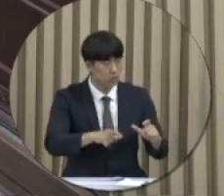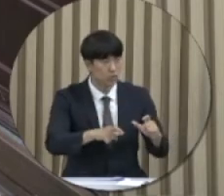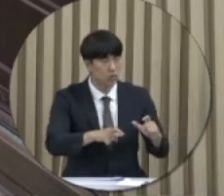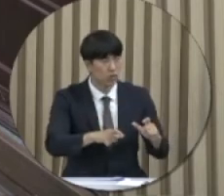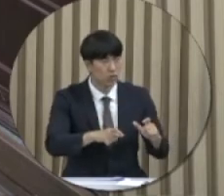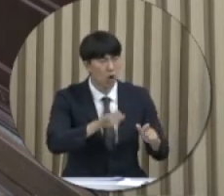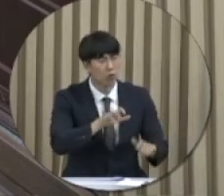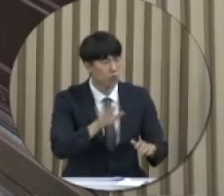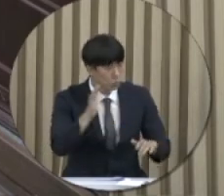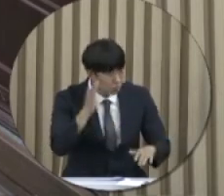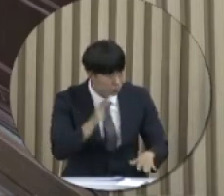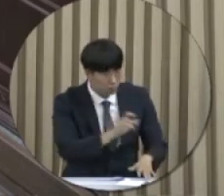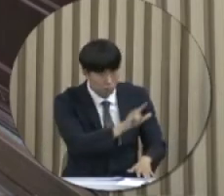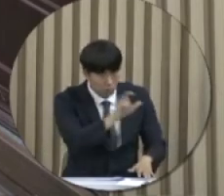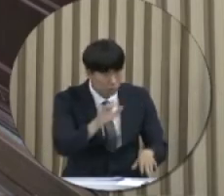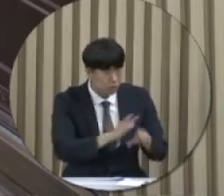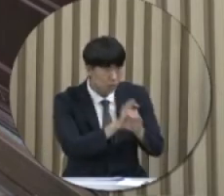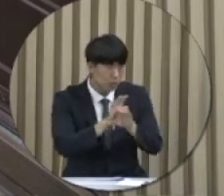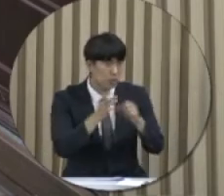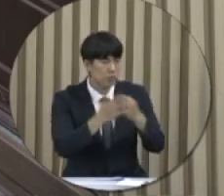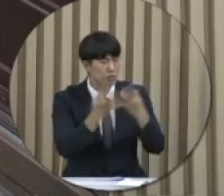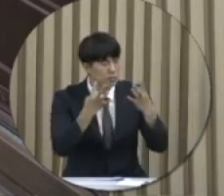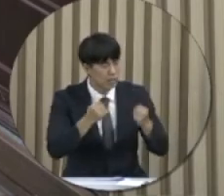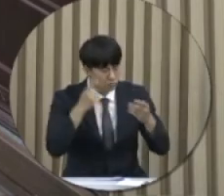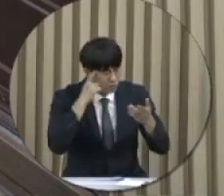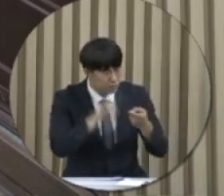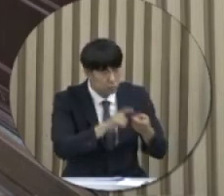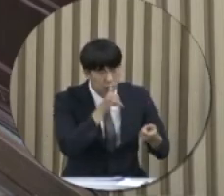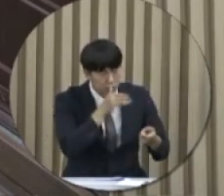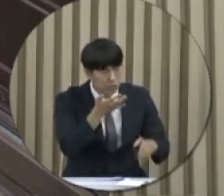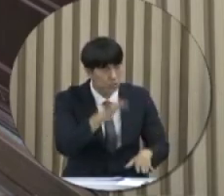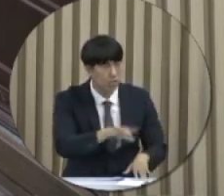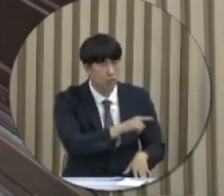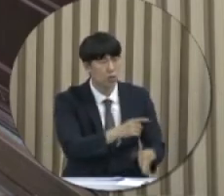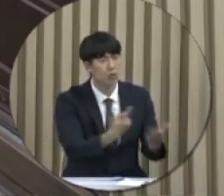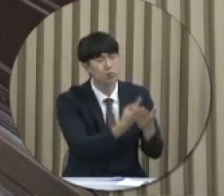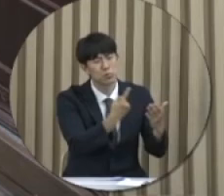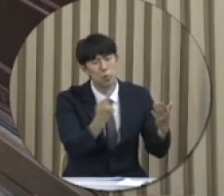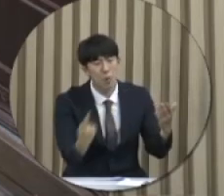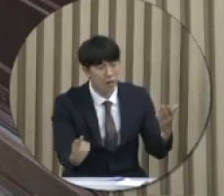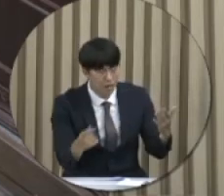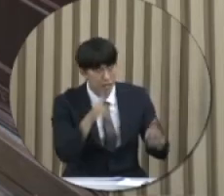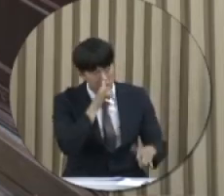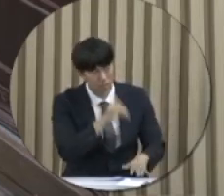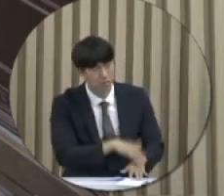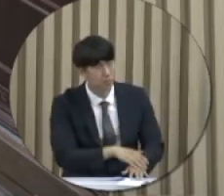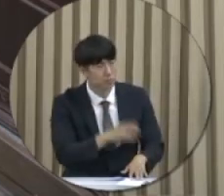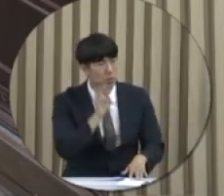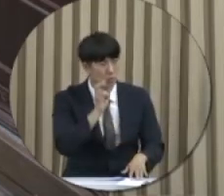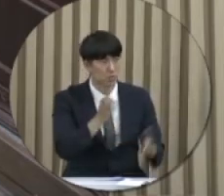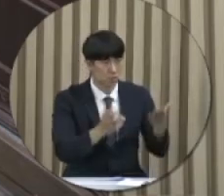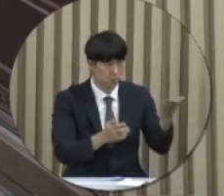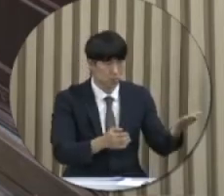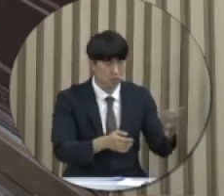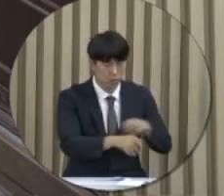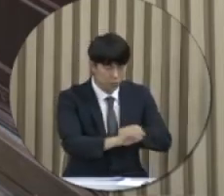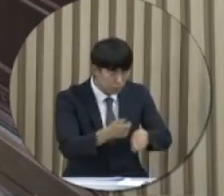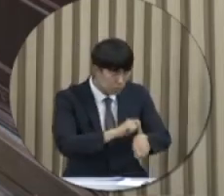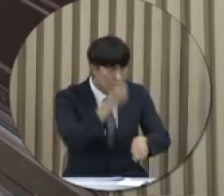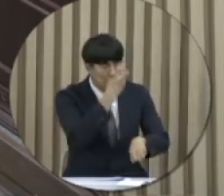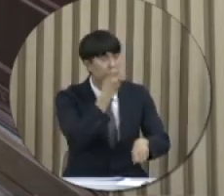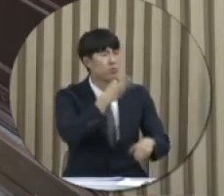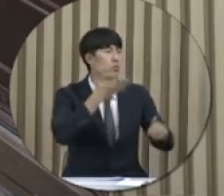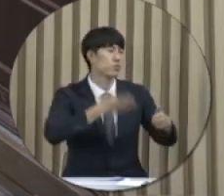코로나19 때문에 많이 신경 쓰고 있는데 이런 부분들에서 좀 소외당하고 있지 않을까. 그래서 시장님께서 한번 적극적으로 검토해